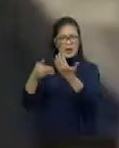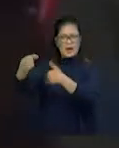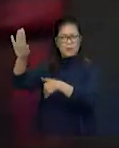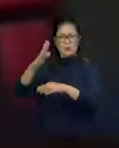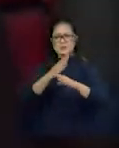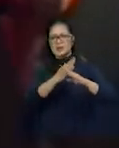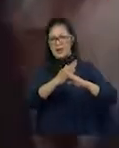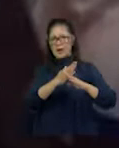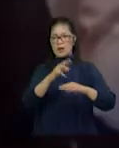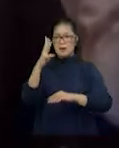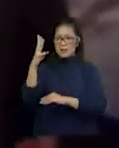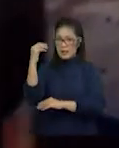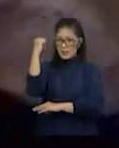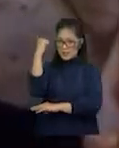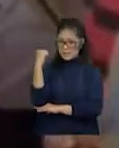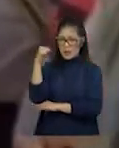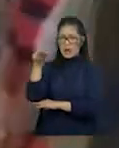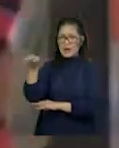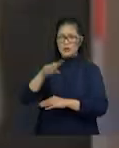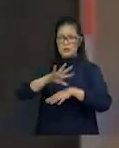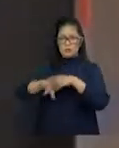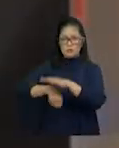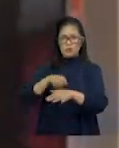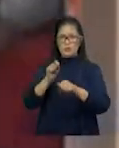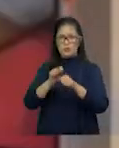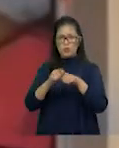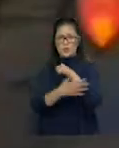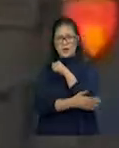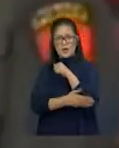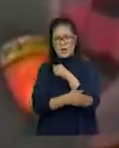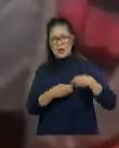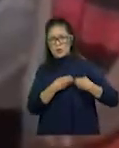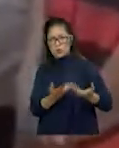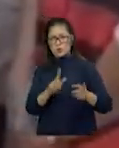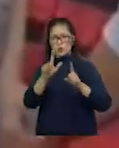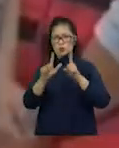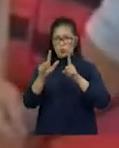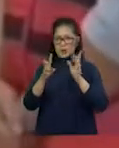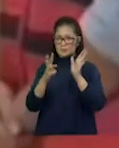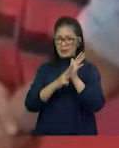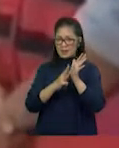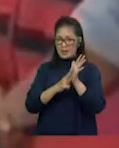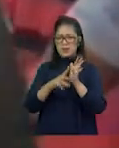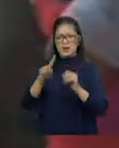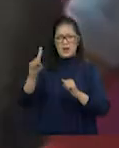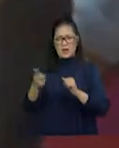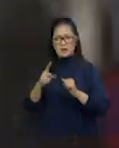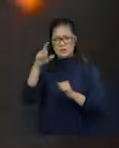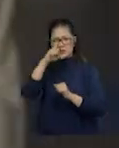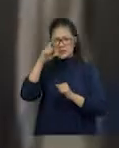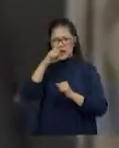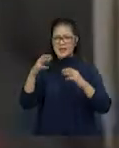telah melakukan praktik korupsi yang merugikan negara sebesar 17 miliar rupiah terkait pengadaan lahan di Kecamatan Cipayung untuk